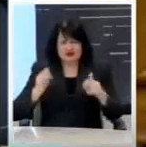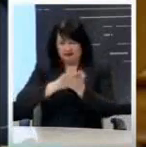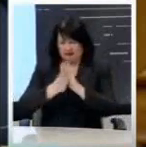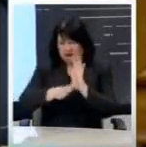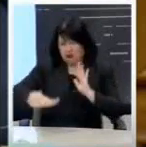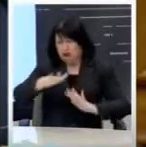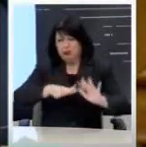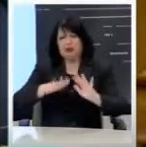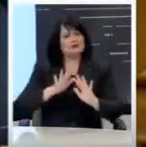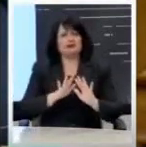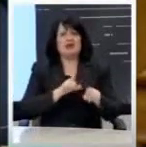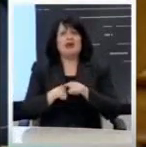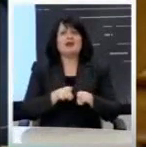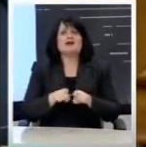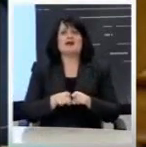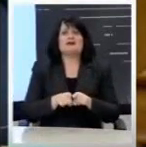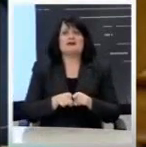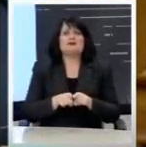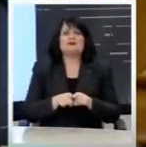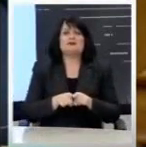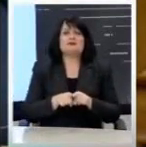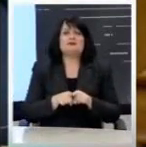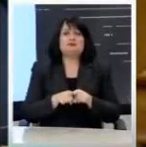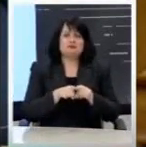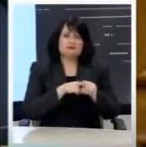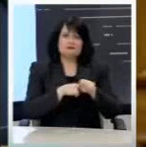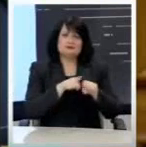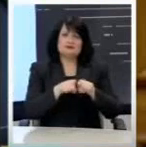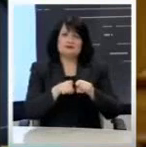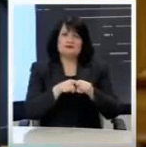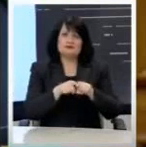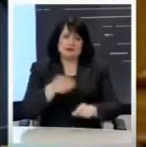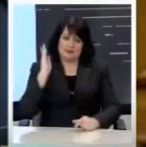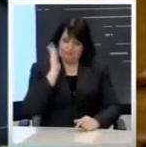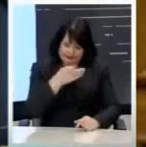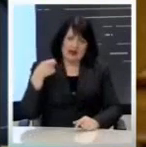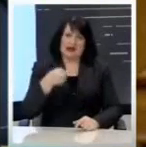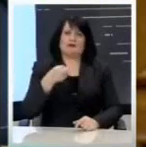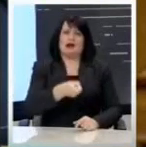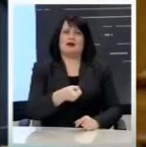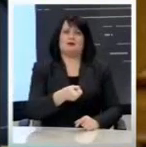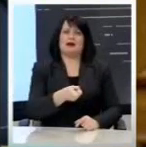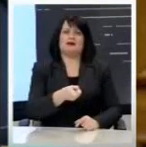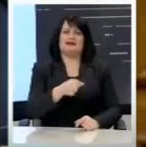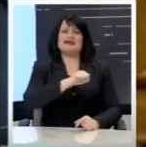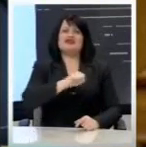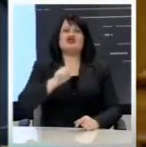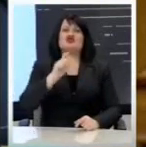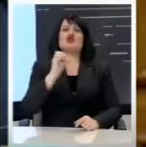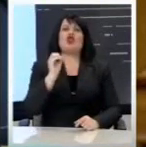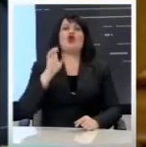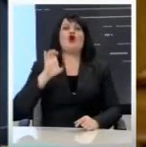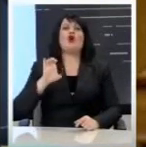μηχανισμούς. Έχει να κάνει με την δίωξη του κοινού εγκλήματος. Το ΣΔΟΕ, το Τμήμα